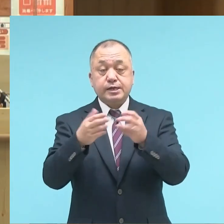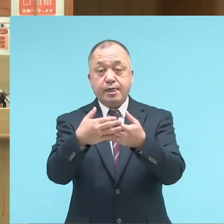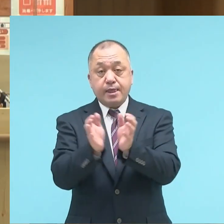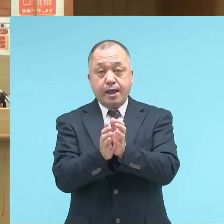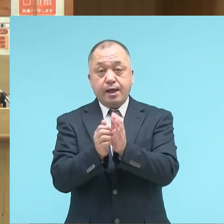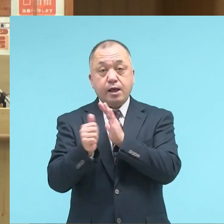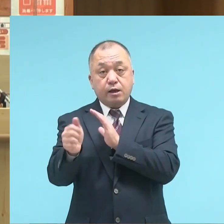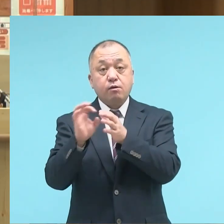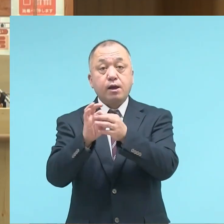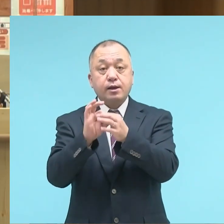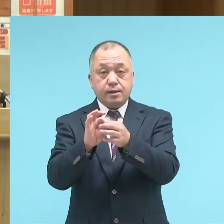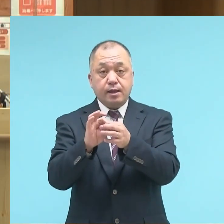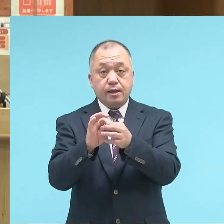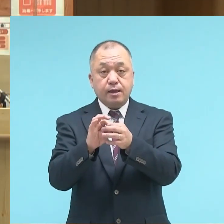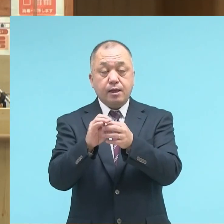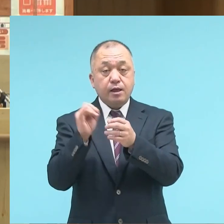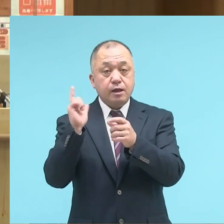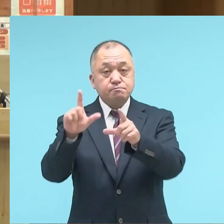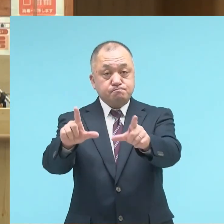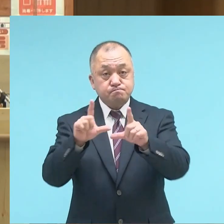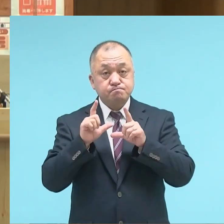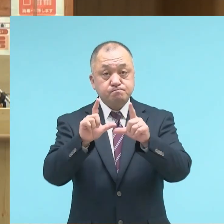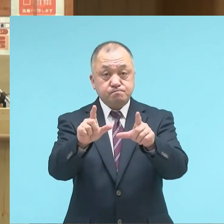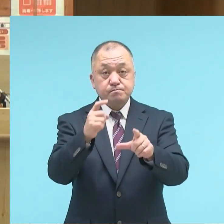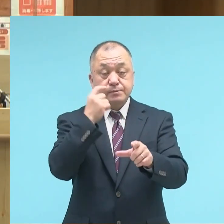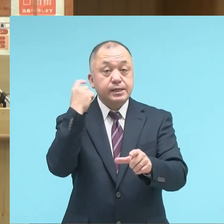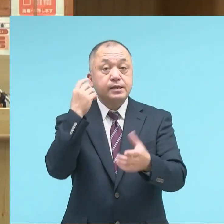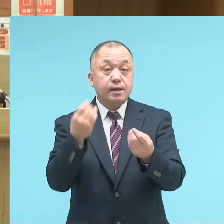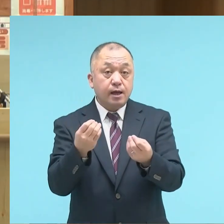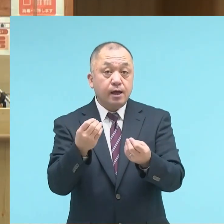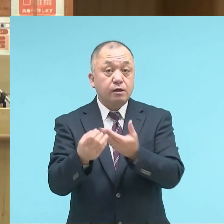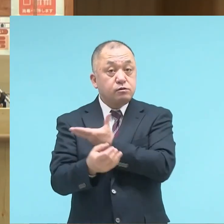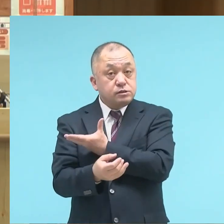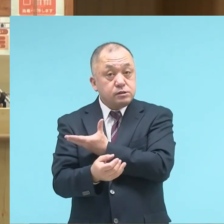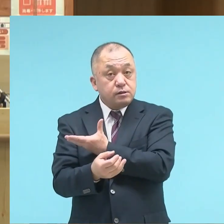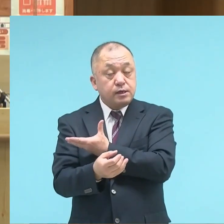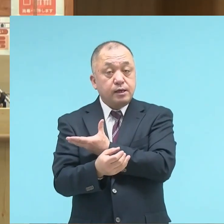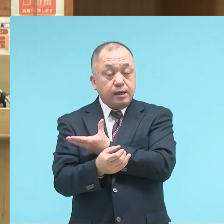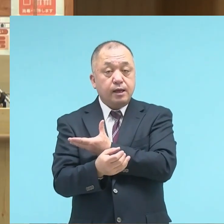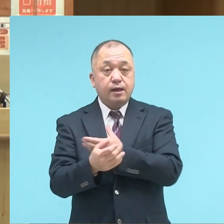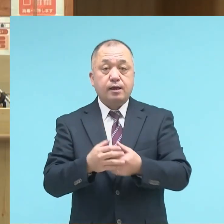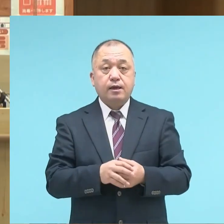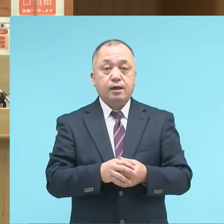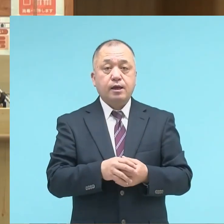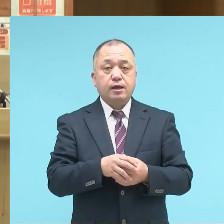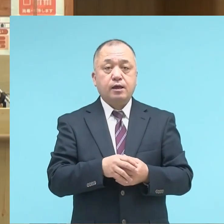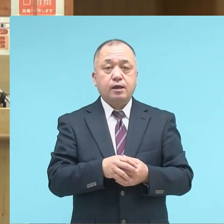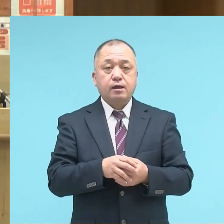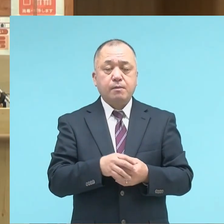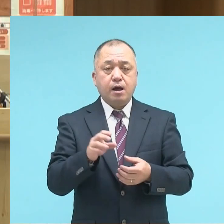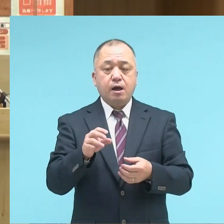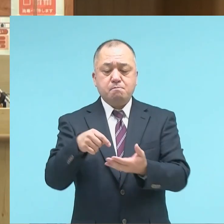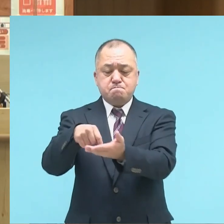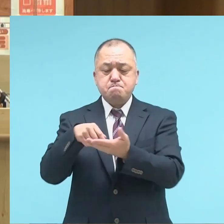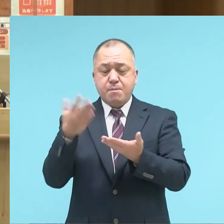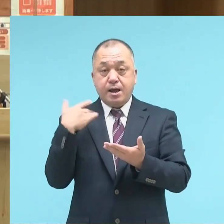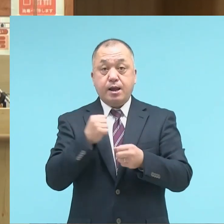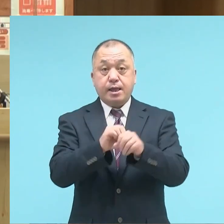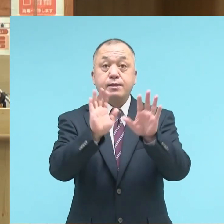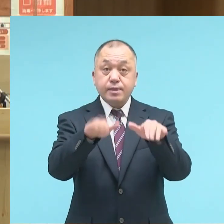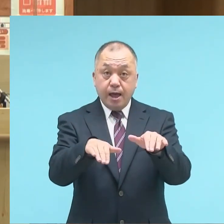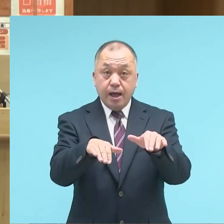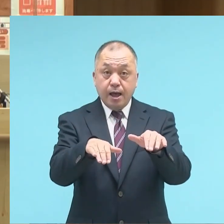ほどからの質疑を聞いていると、党としてチームとしてですね、やれることはその まあ、要請前からやっていたし、まあ、要請後もです